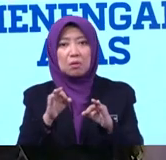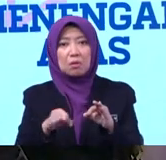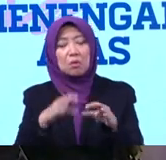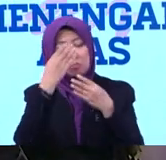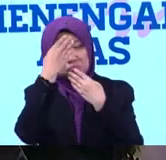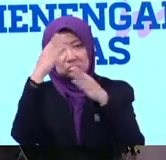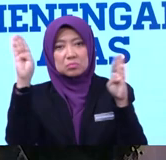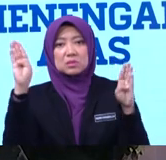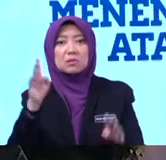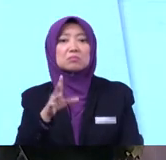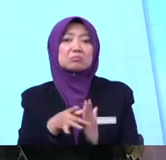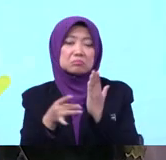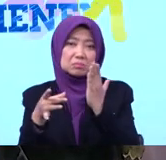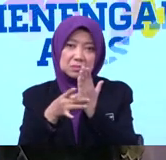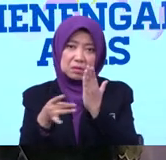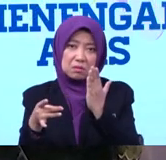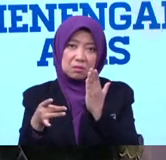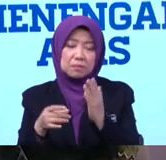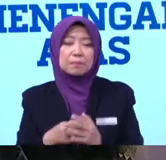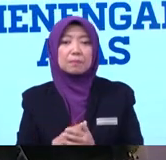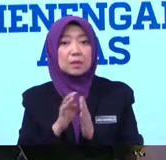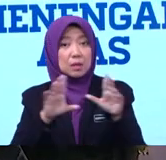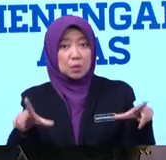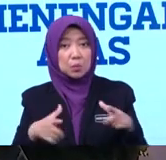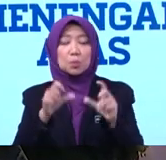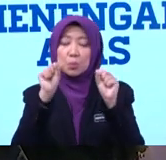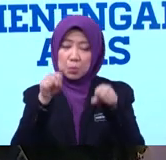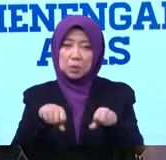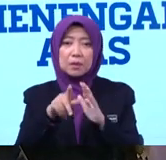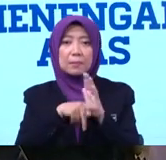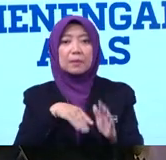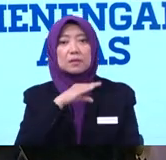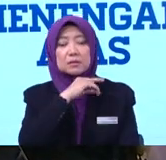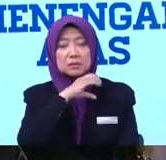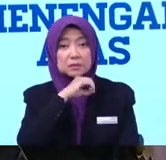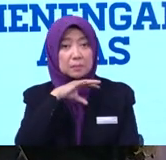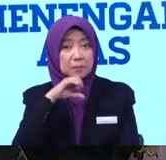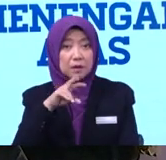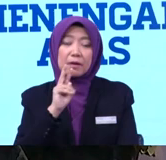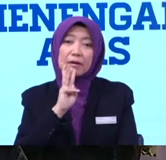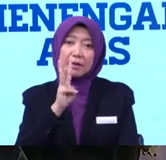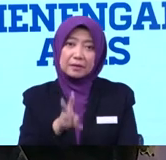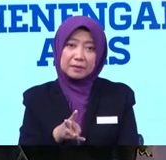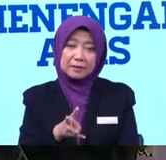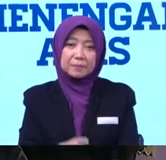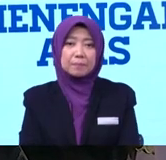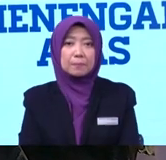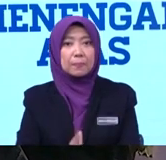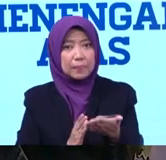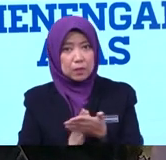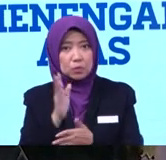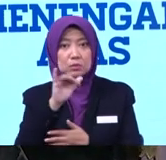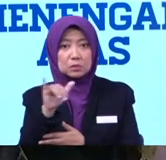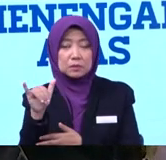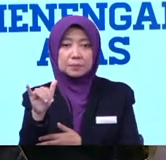yang kita tidak diingini berlaku boleh menyebabkan pencemaran air Oke seterusnya kita beralih